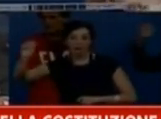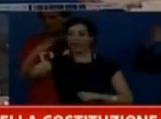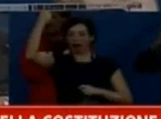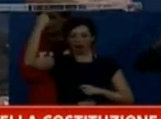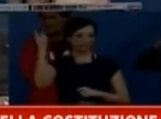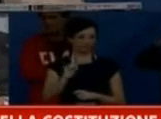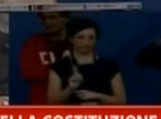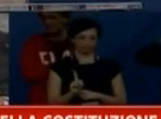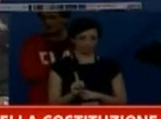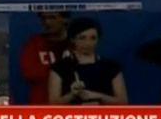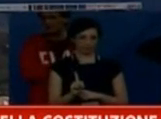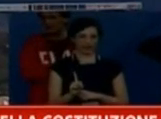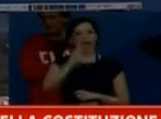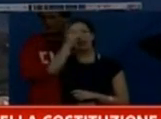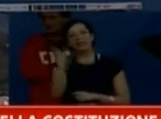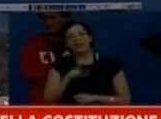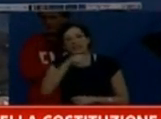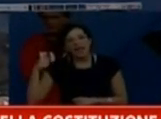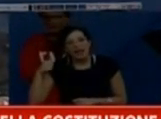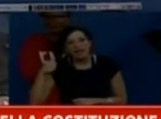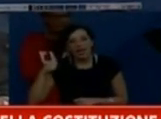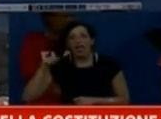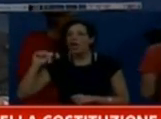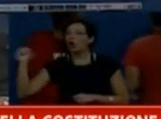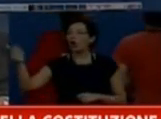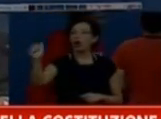bisogno dell'impegno di tutti noi.